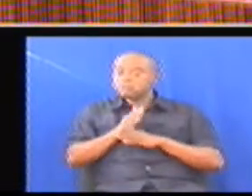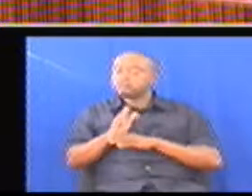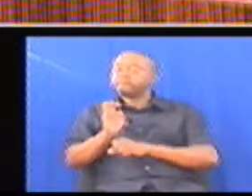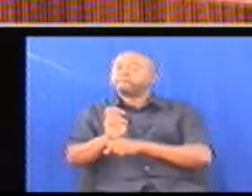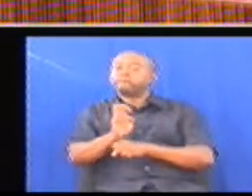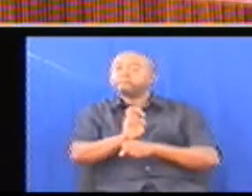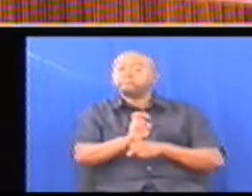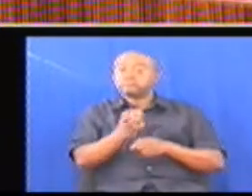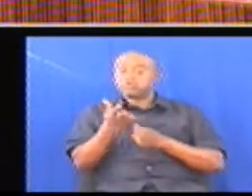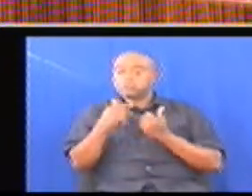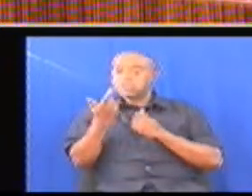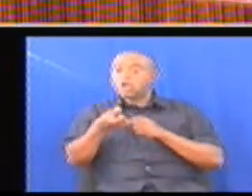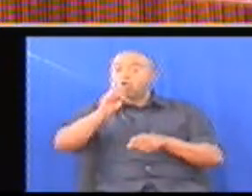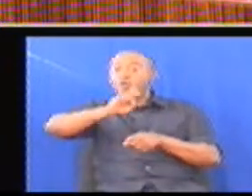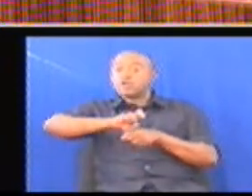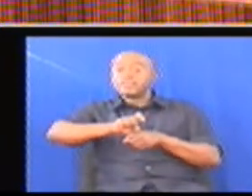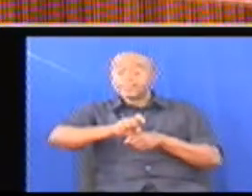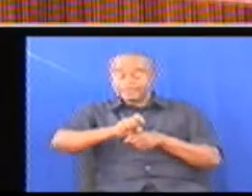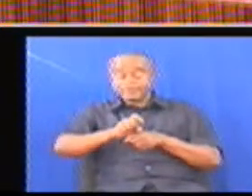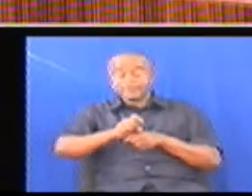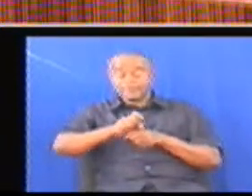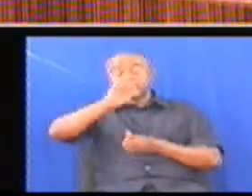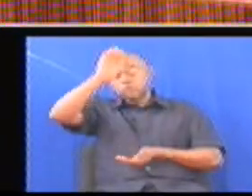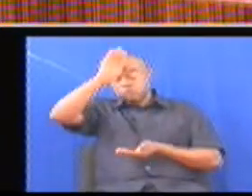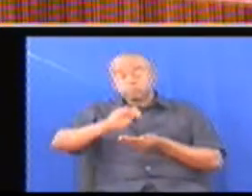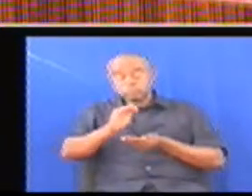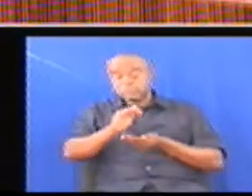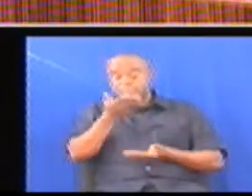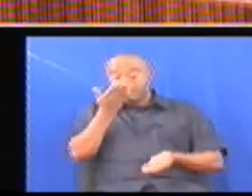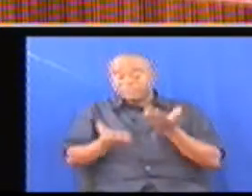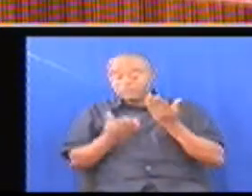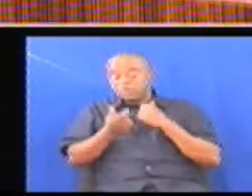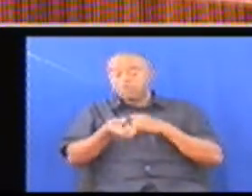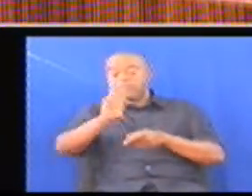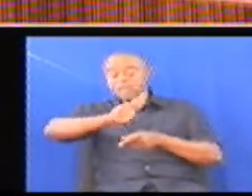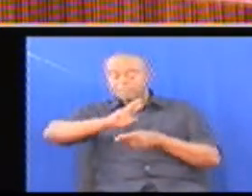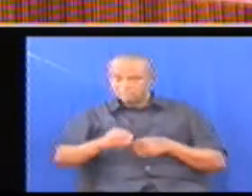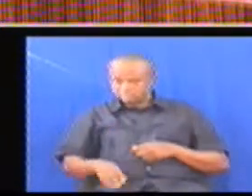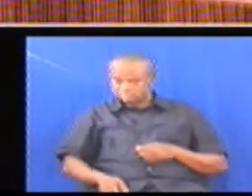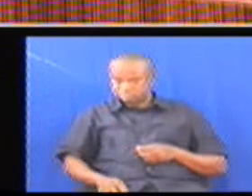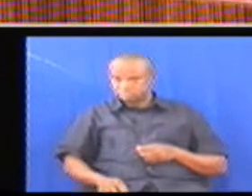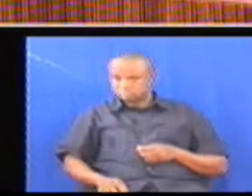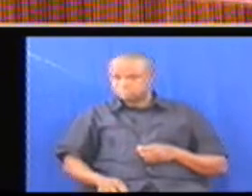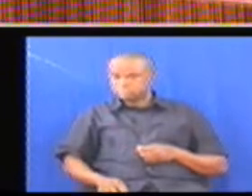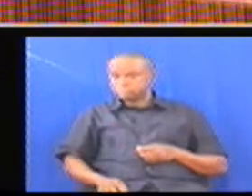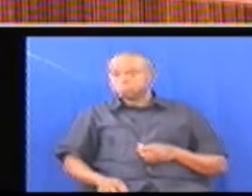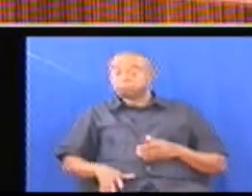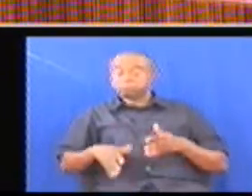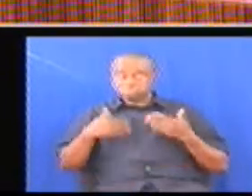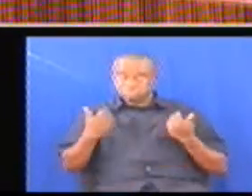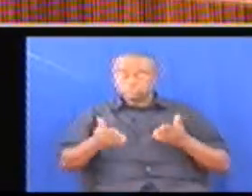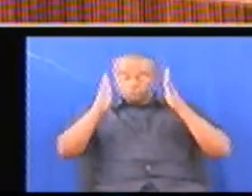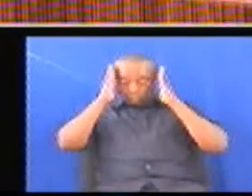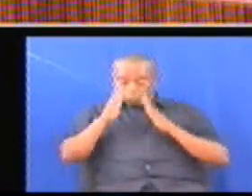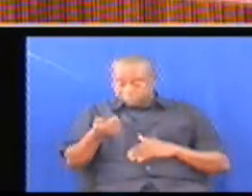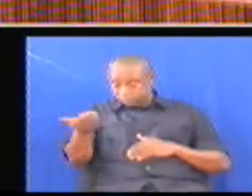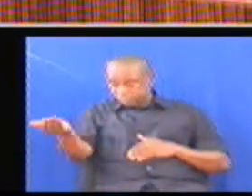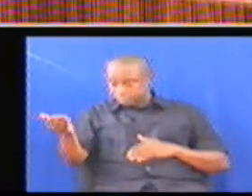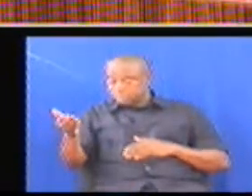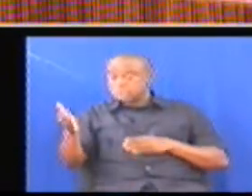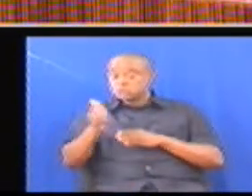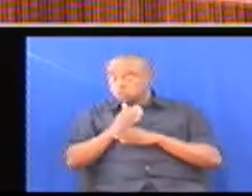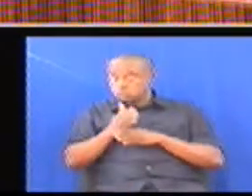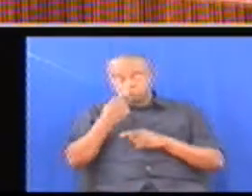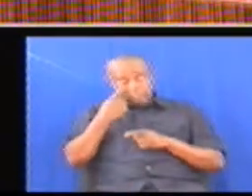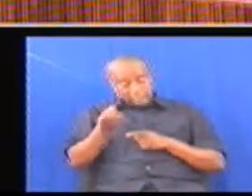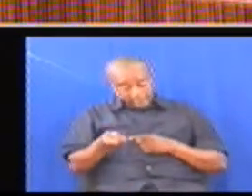ili kuongeza kasi ya kushuka kwa viwango vya riba. Mheshimiwa Spika, ukwasi umeendelea kuwa juu ya kiwango cha